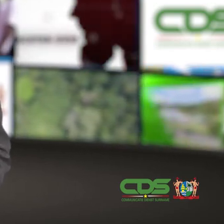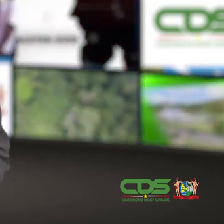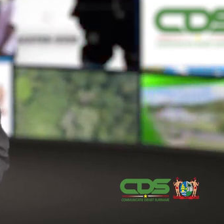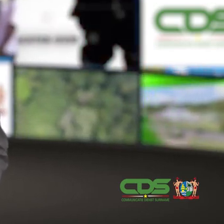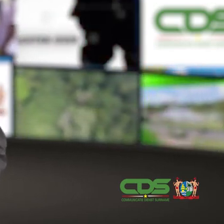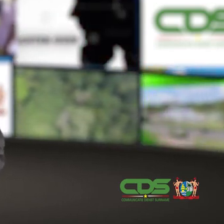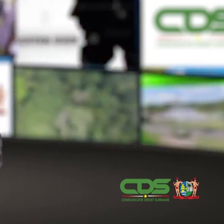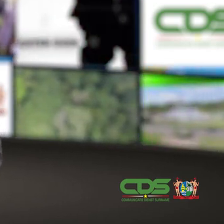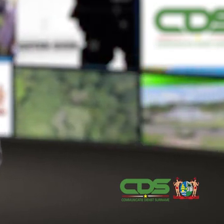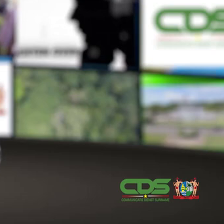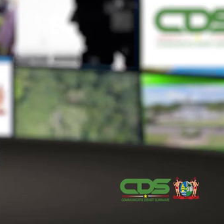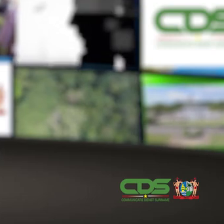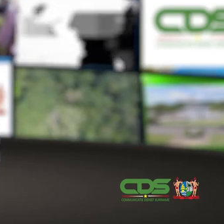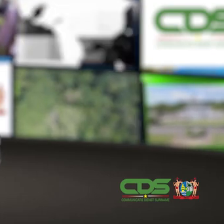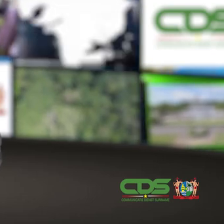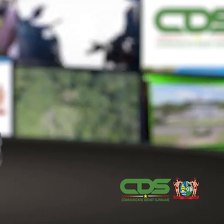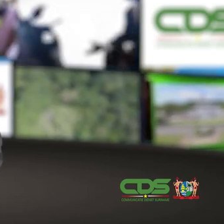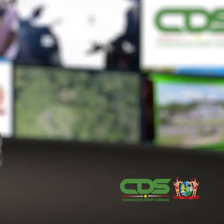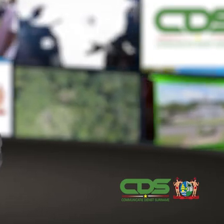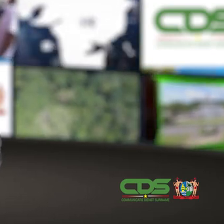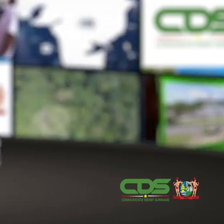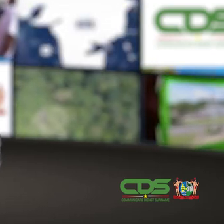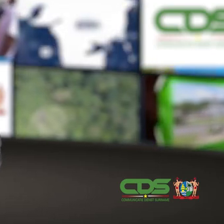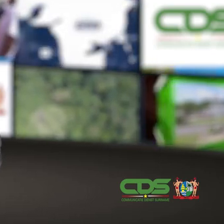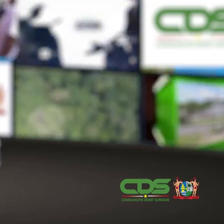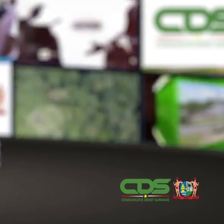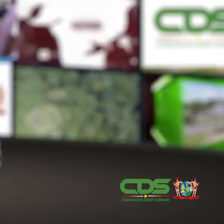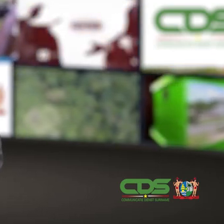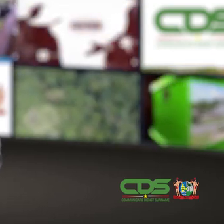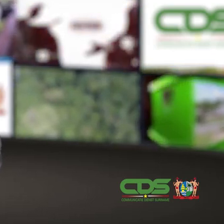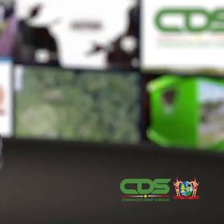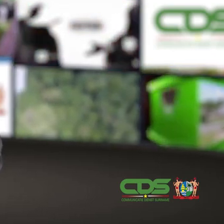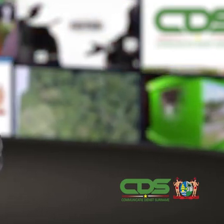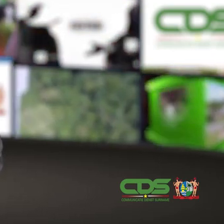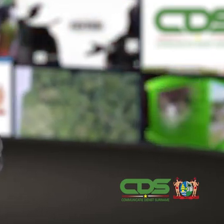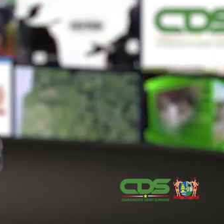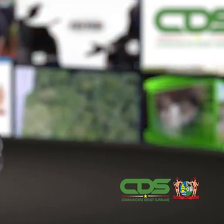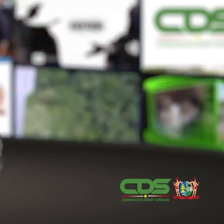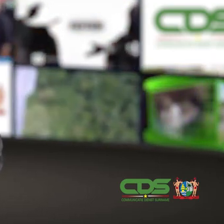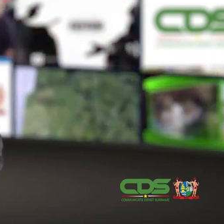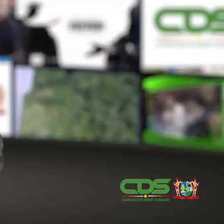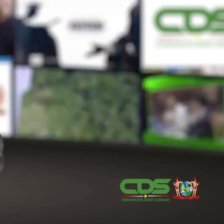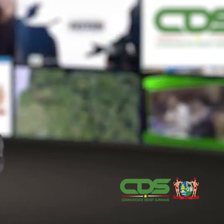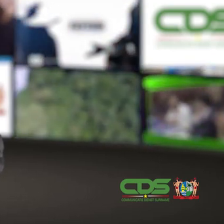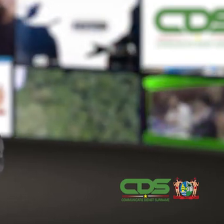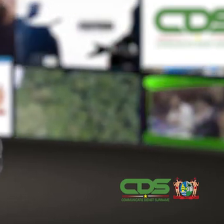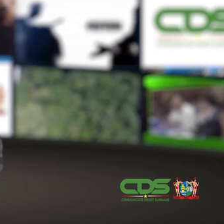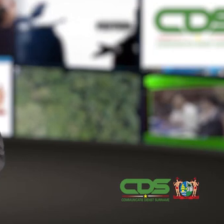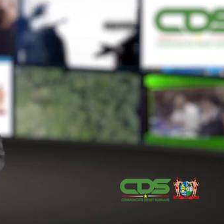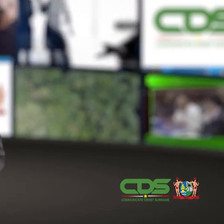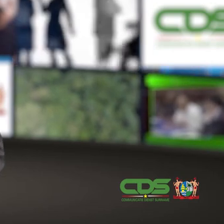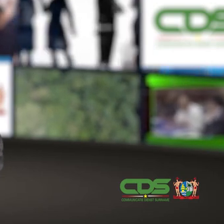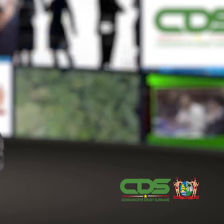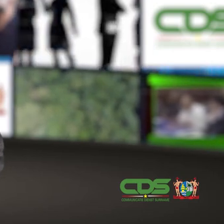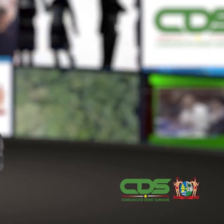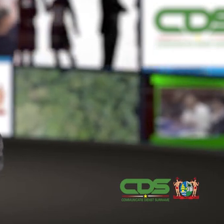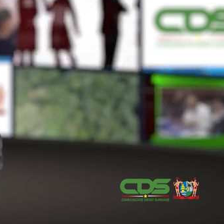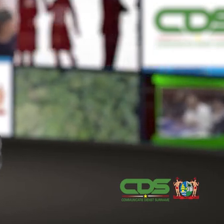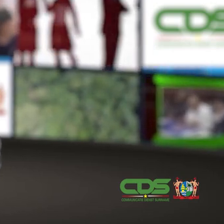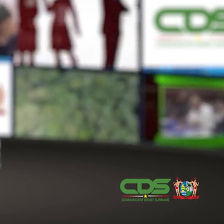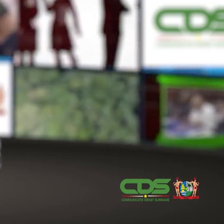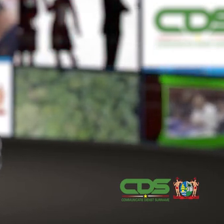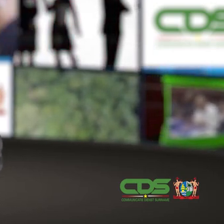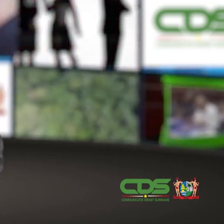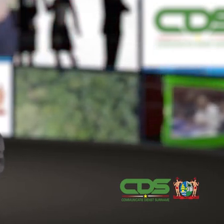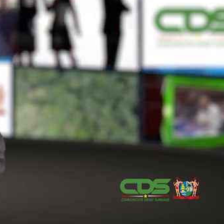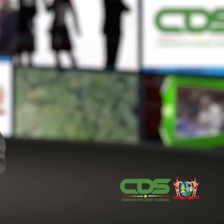Gezondheidszorg, aan. Hij liet verder weten dat wordt nagegaan hoe de cijfers op de COVID-19-website zo accuraat